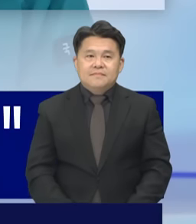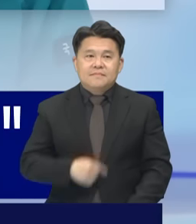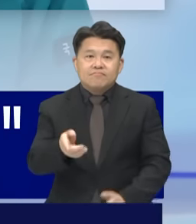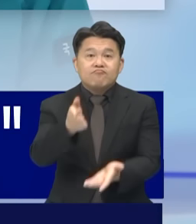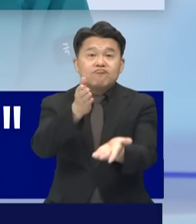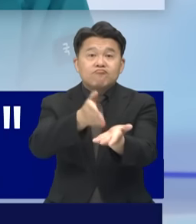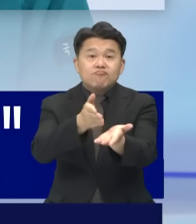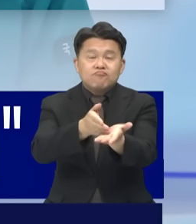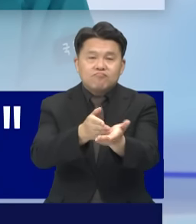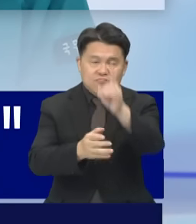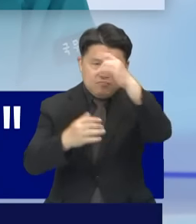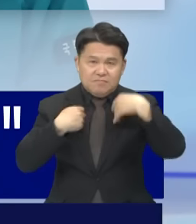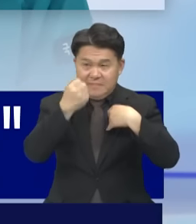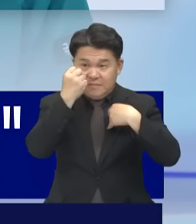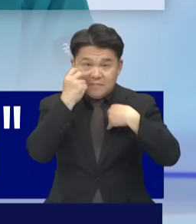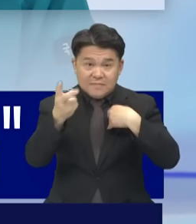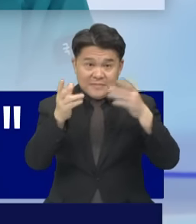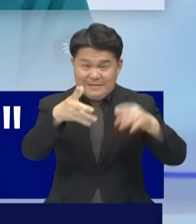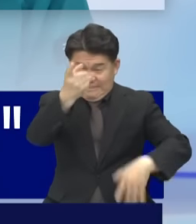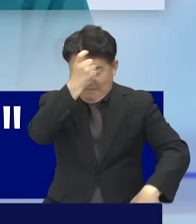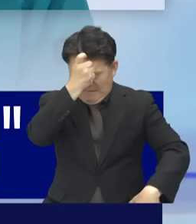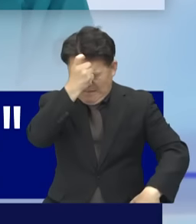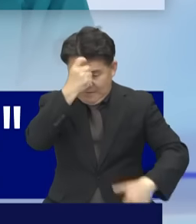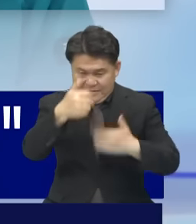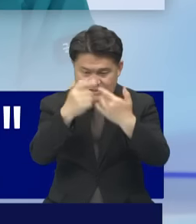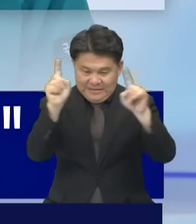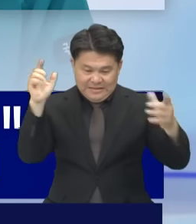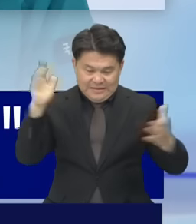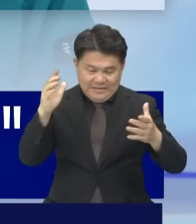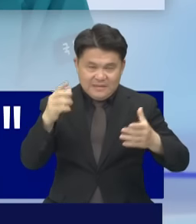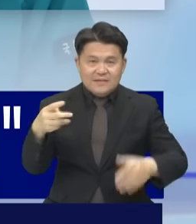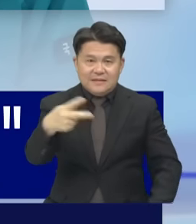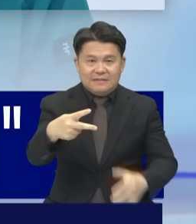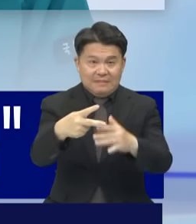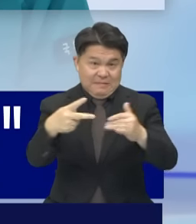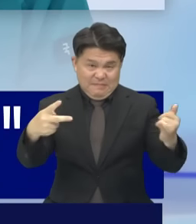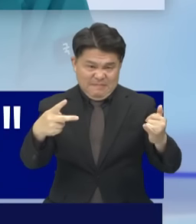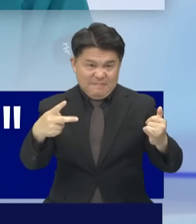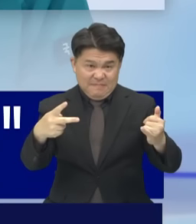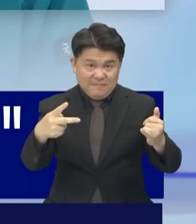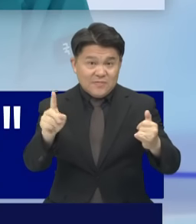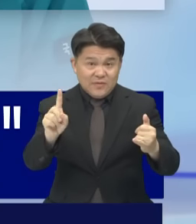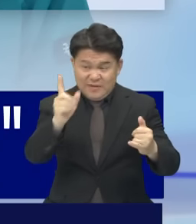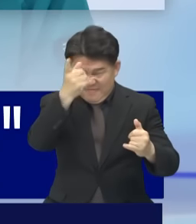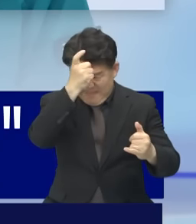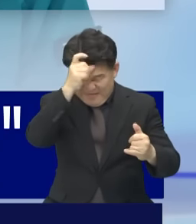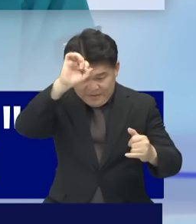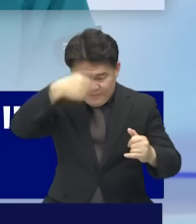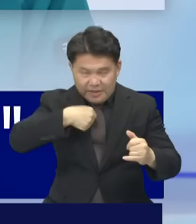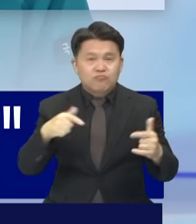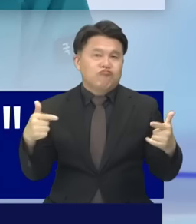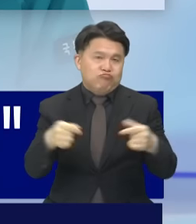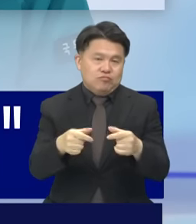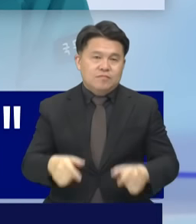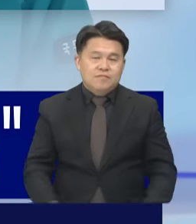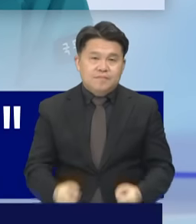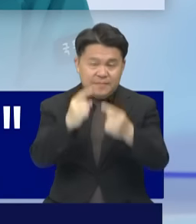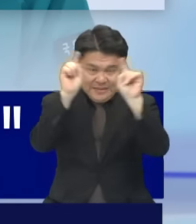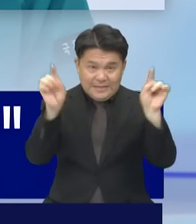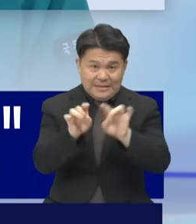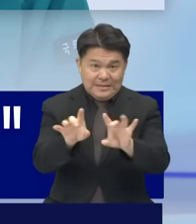네, 다음 소식입니다. 정부가 두 달 가까이 고수했던 의대 증원 규모 2천 명을 줄이는 방안을 내놨습니다.